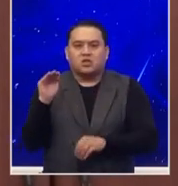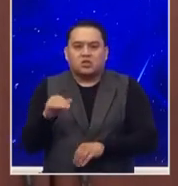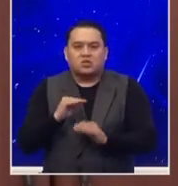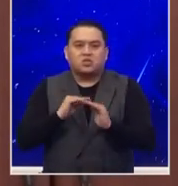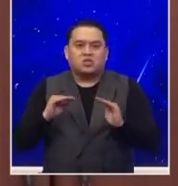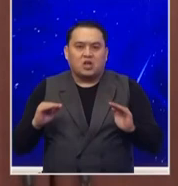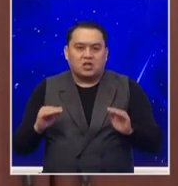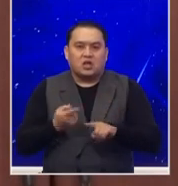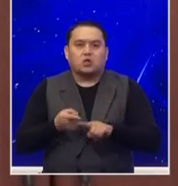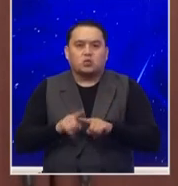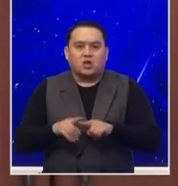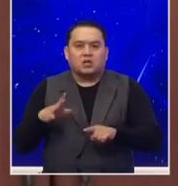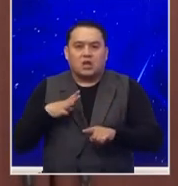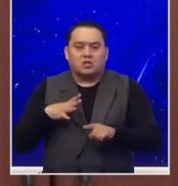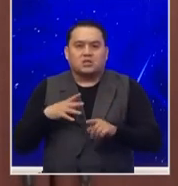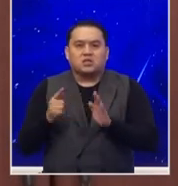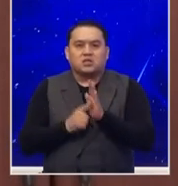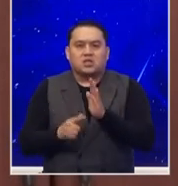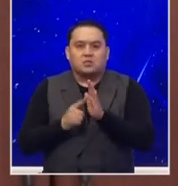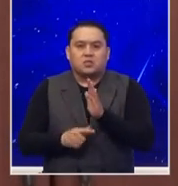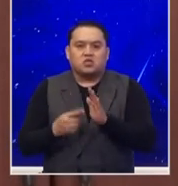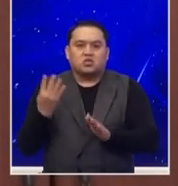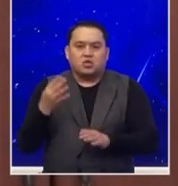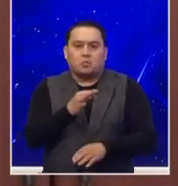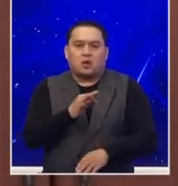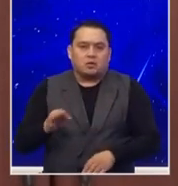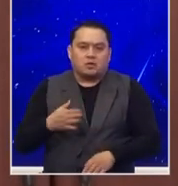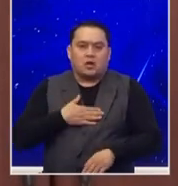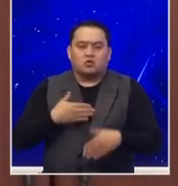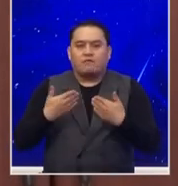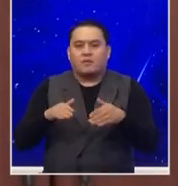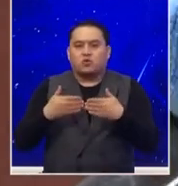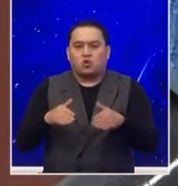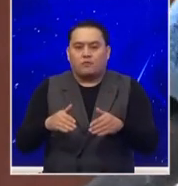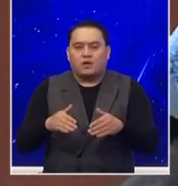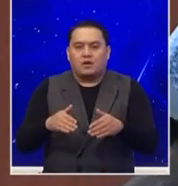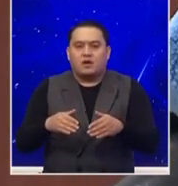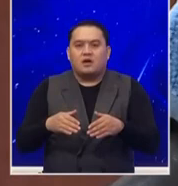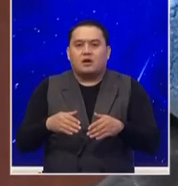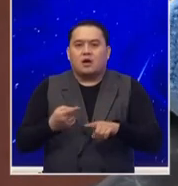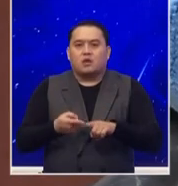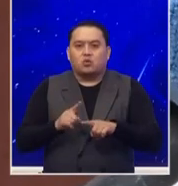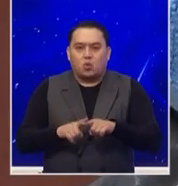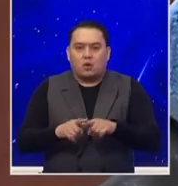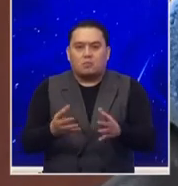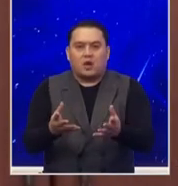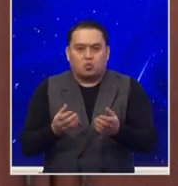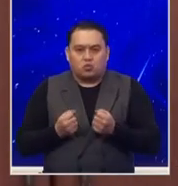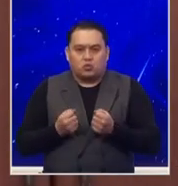тысяч учащихся. То есть это около 74% наших выпускников. Выпускники, которые